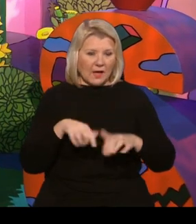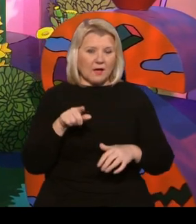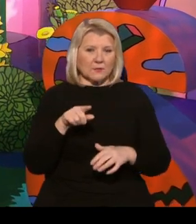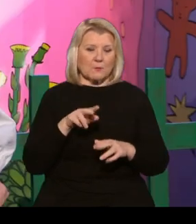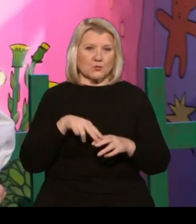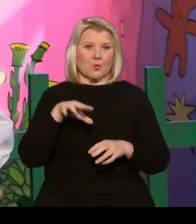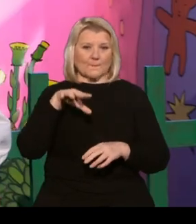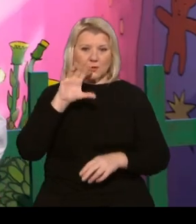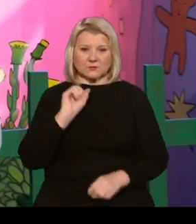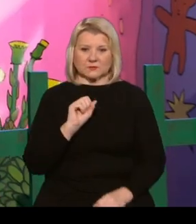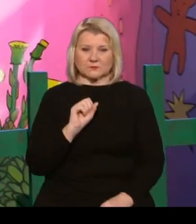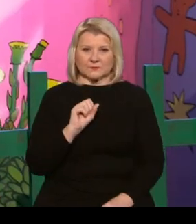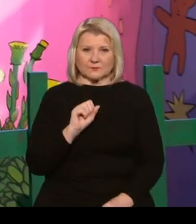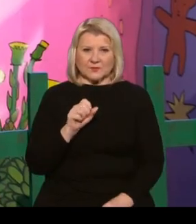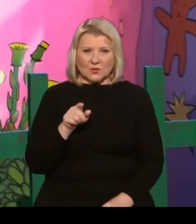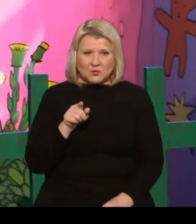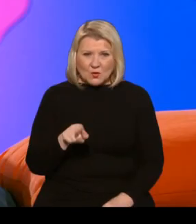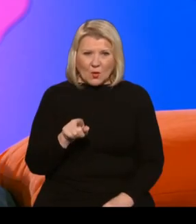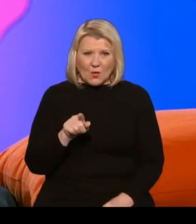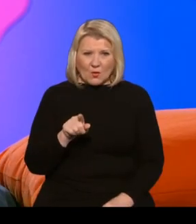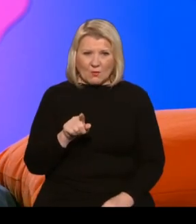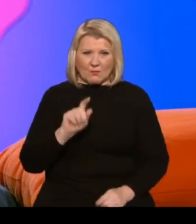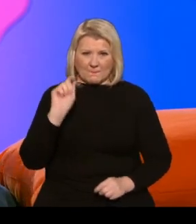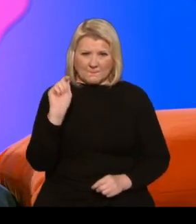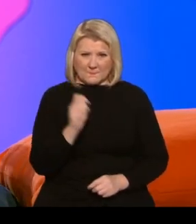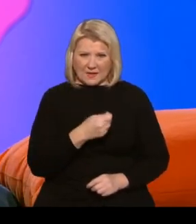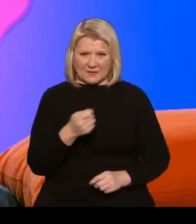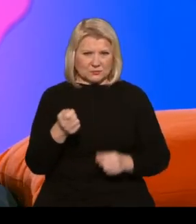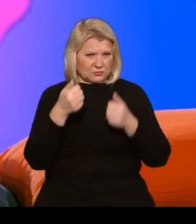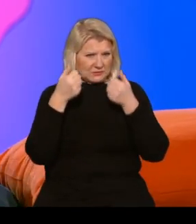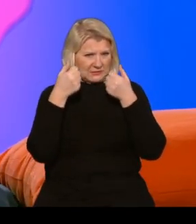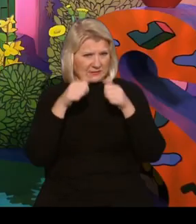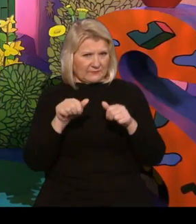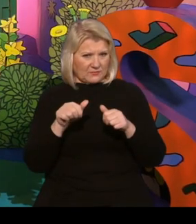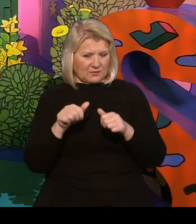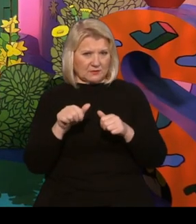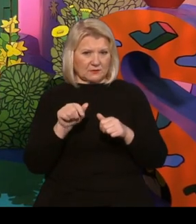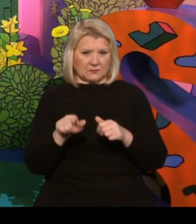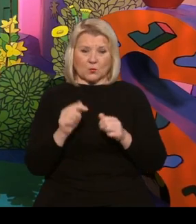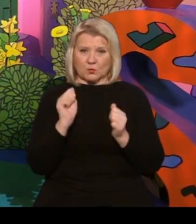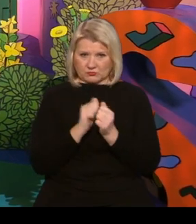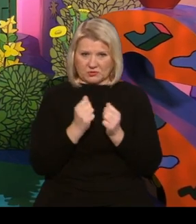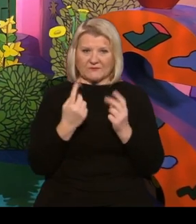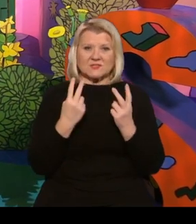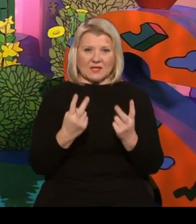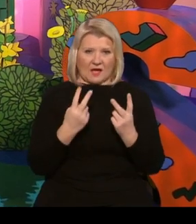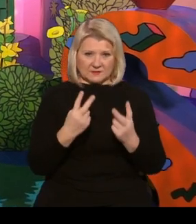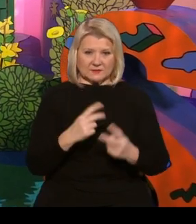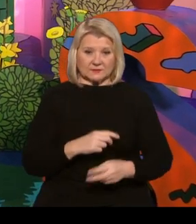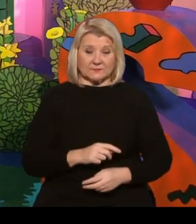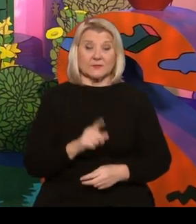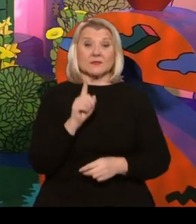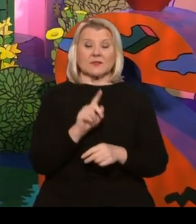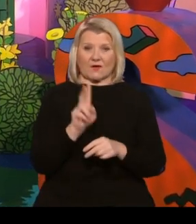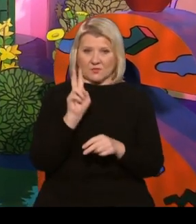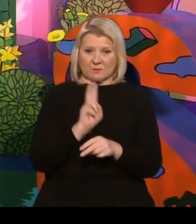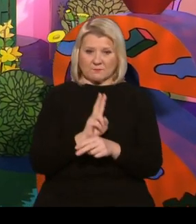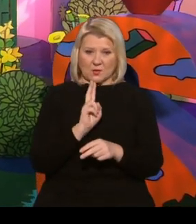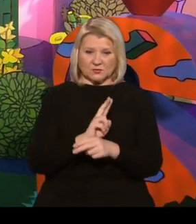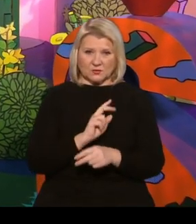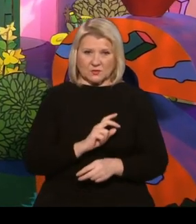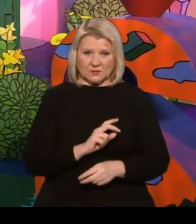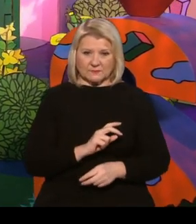ale hodně divný meč, bude jistě vzácný. Jen dávej pozor. A tu